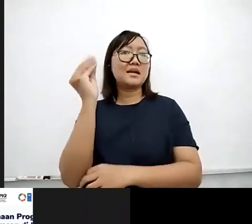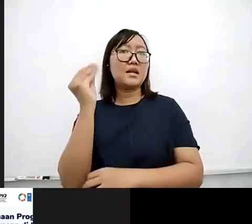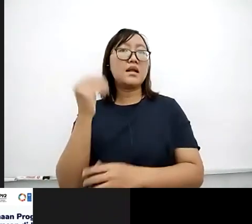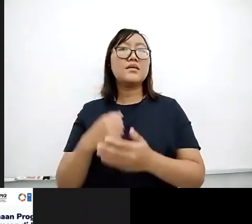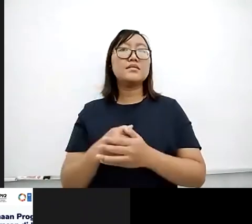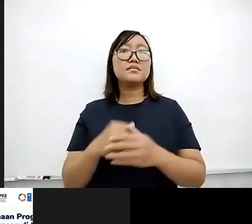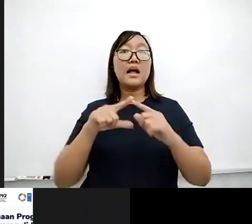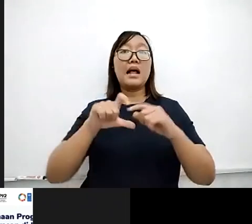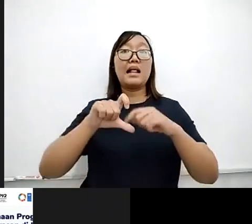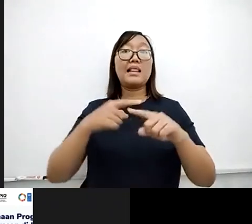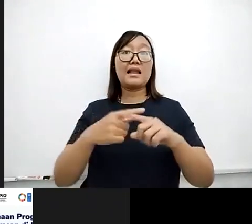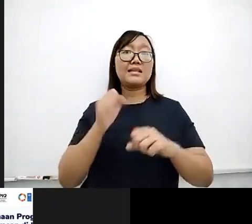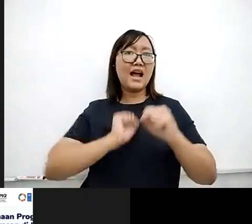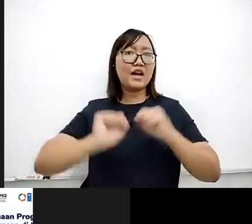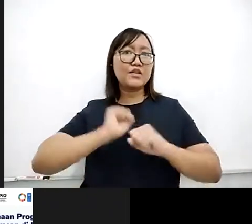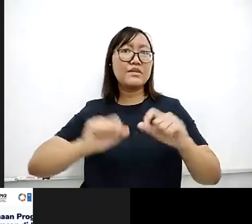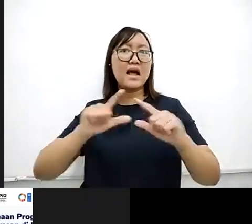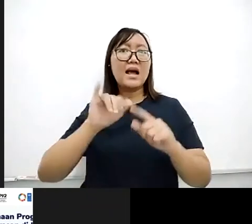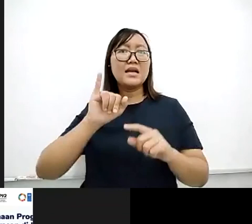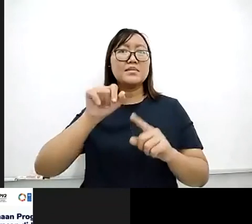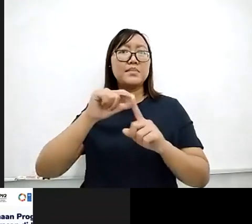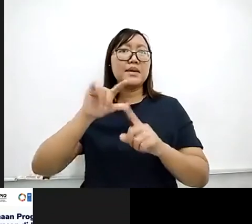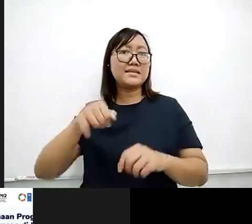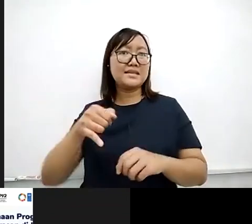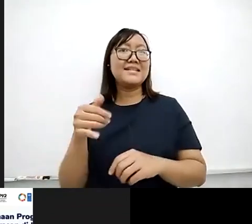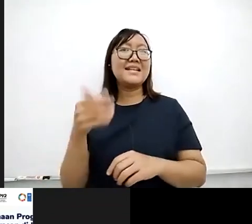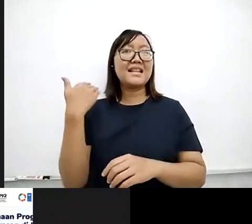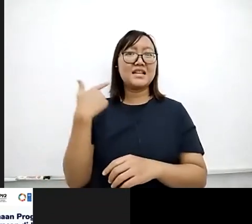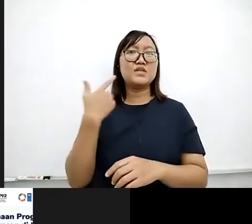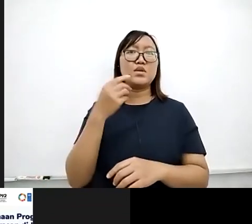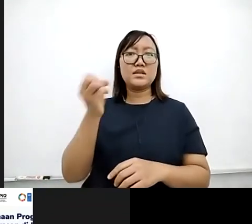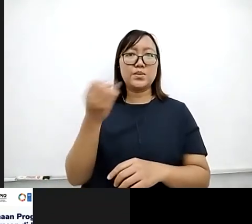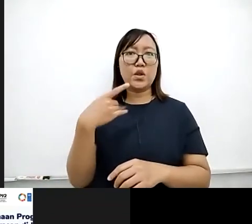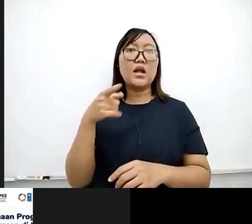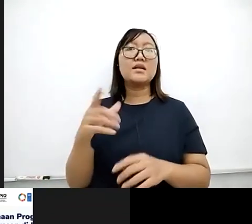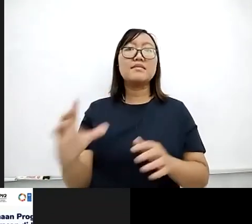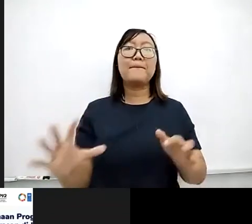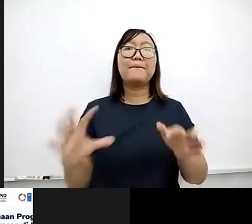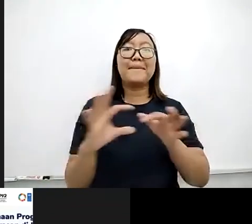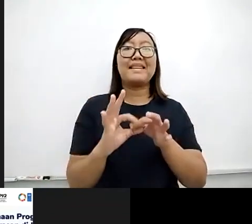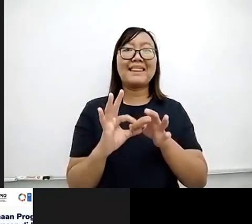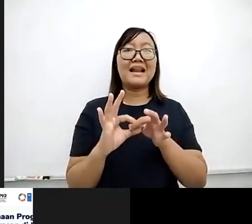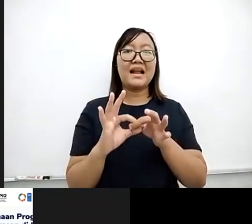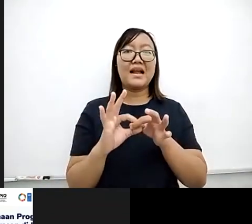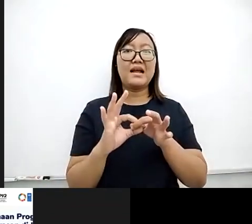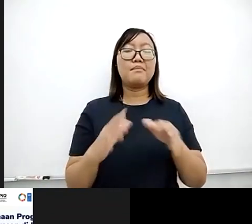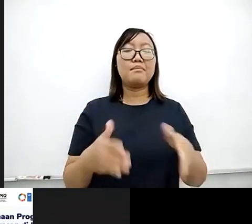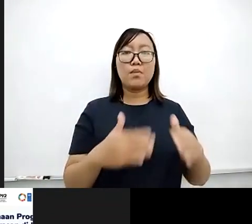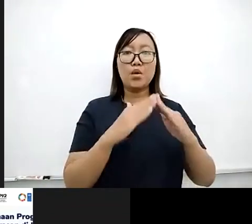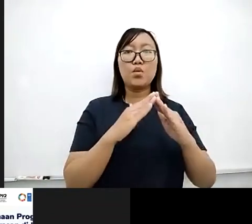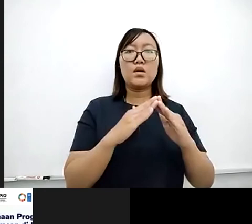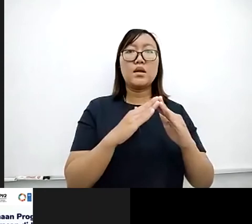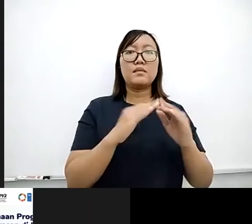aktif di ITC yang tadi sudah disebut-sebut oleh badannya juga yang menjadi mitranya rencana pembangunan Mitra